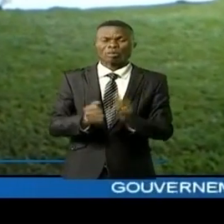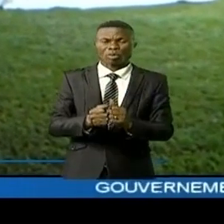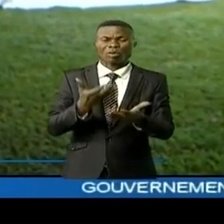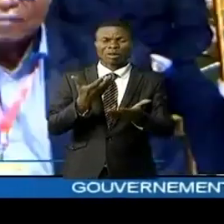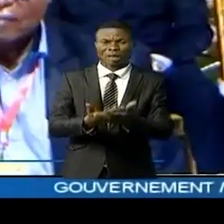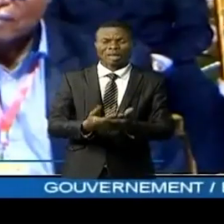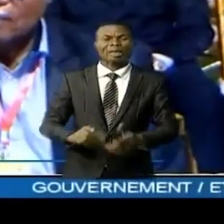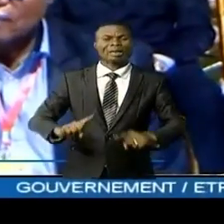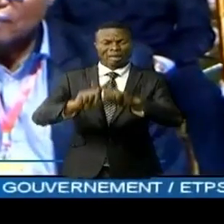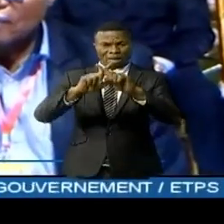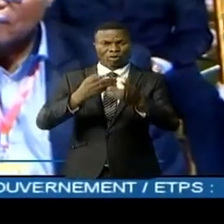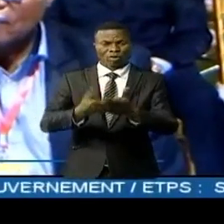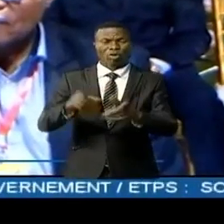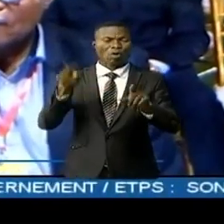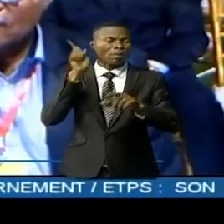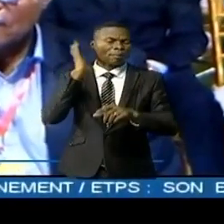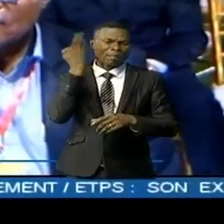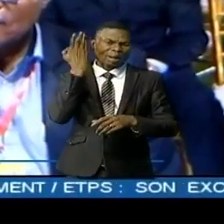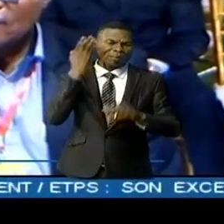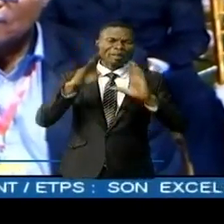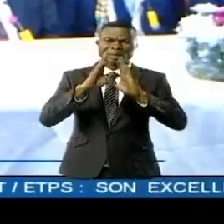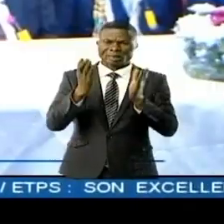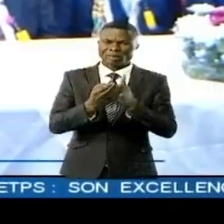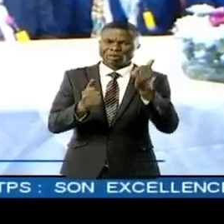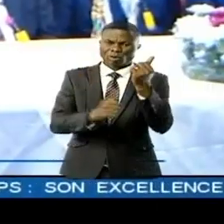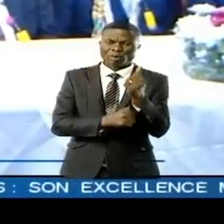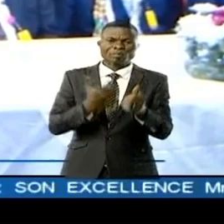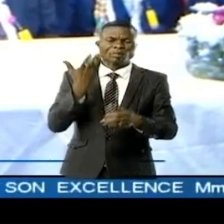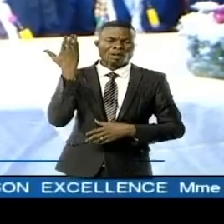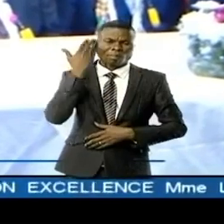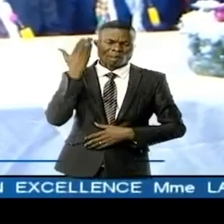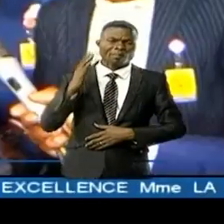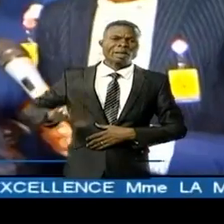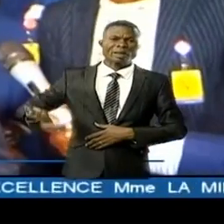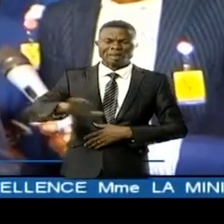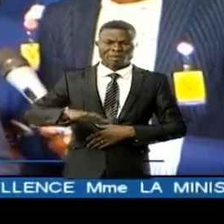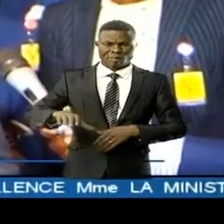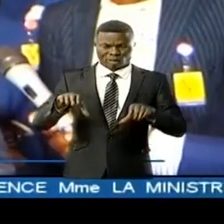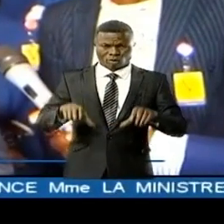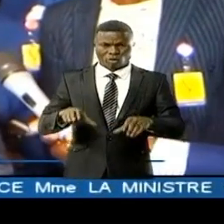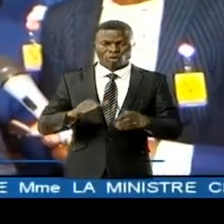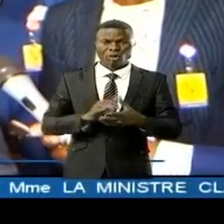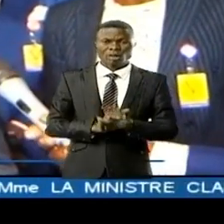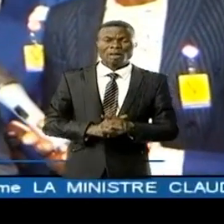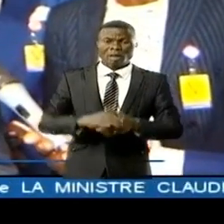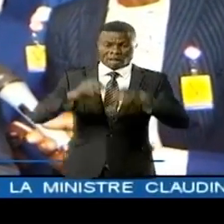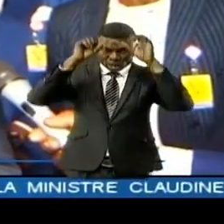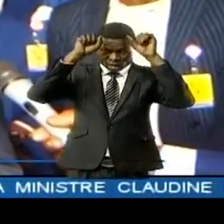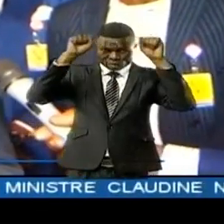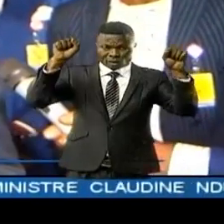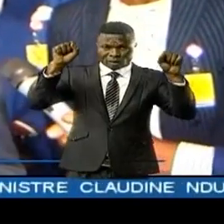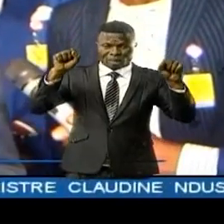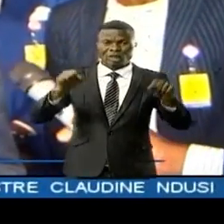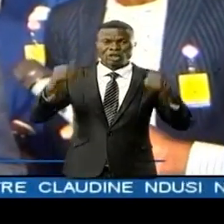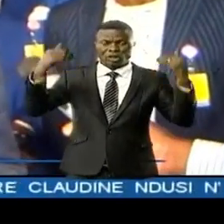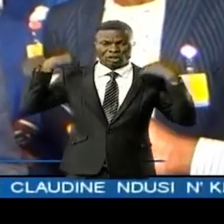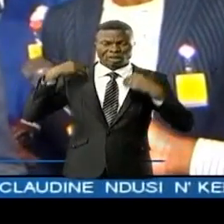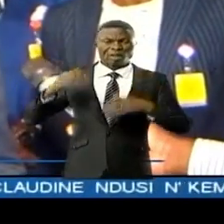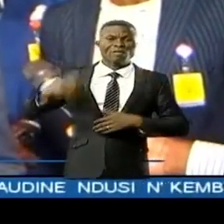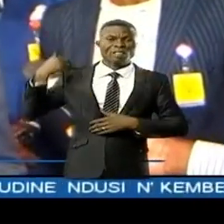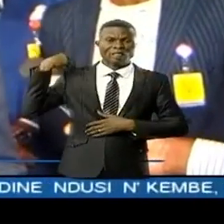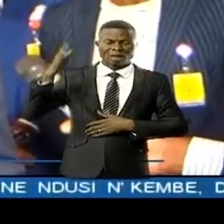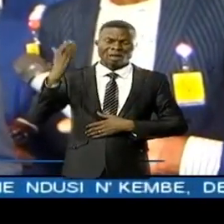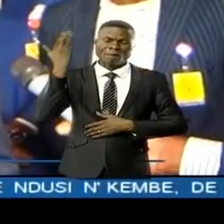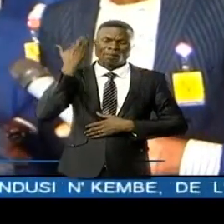tant que le papa de tout le monde, un père de la nation. En homme d'État et surtout en bon